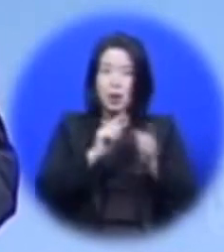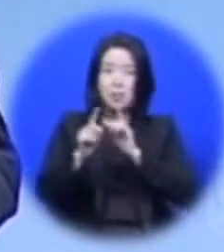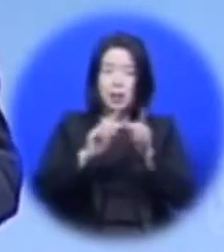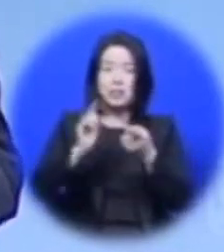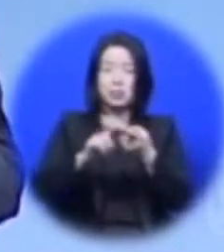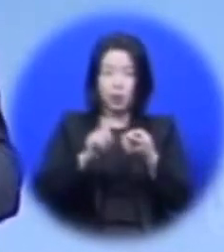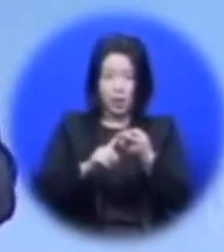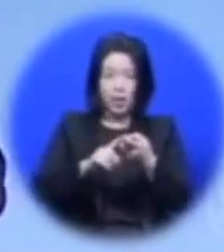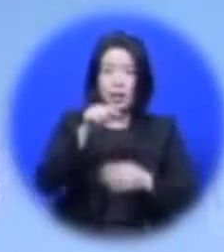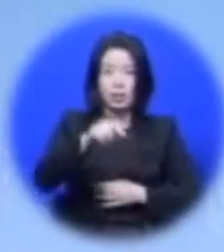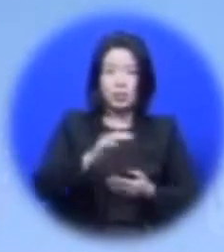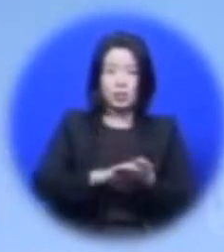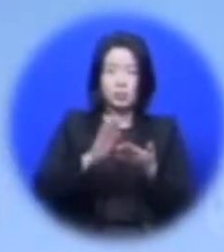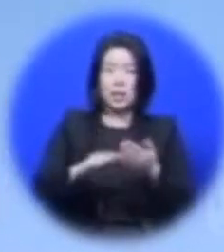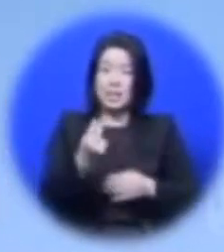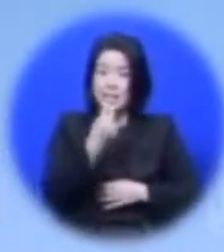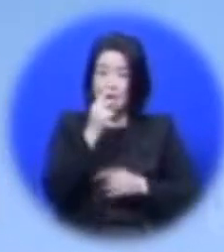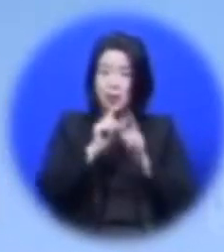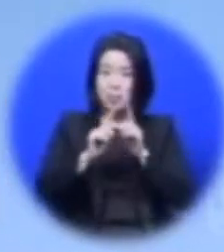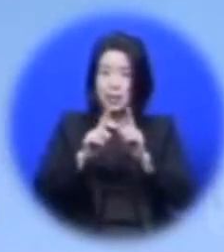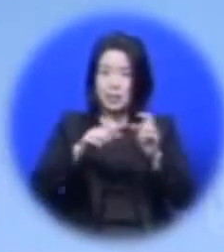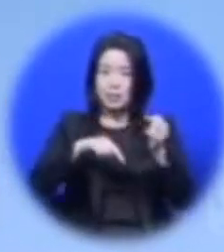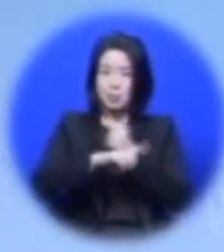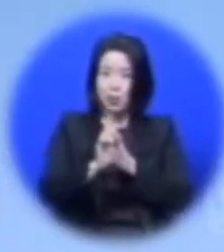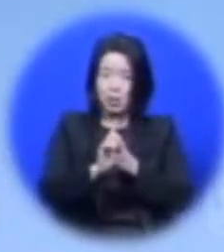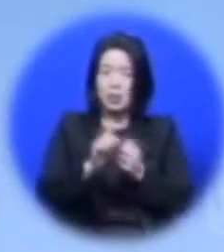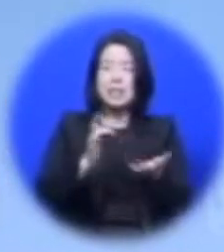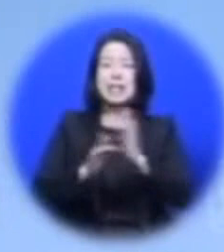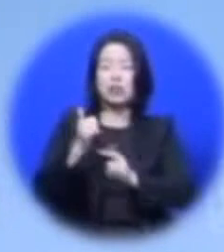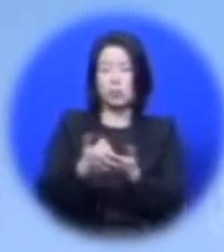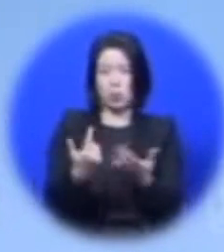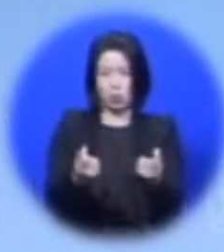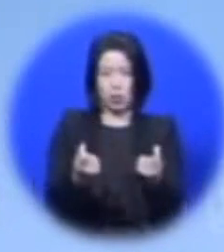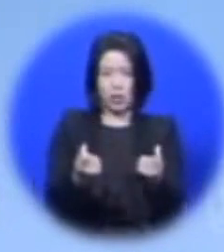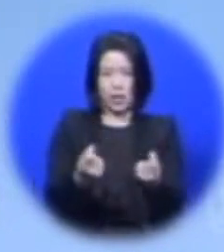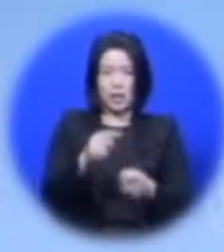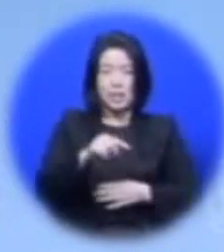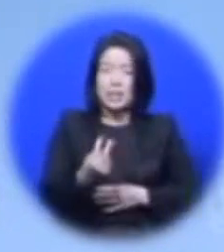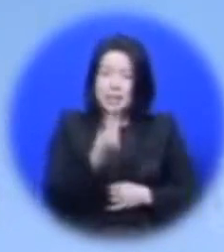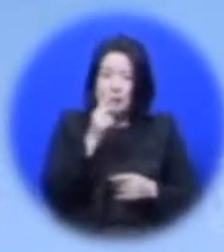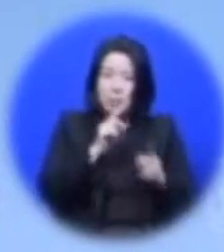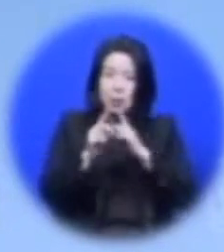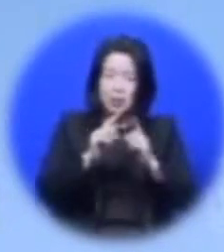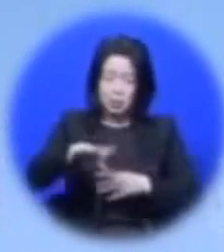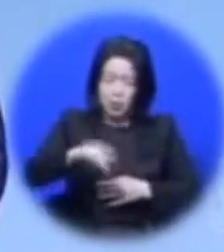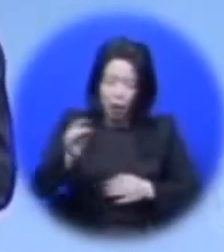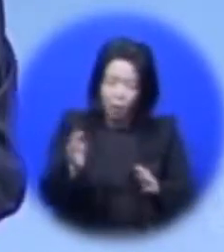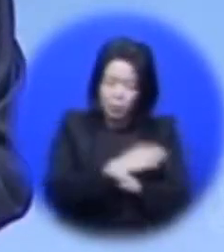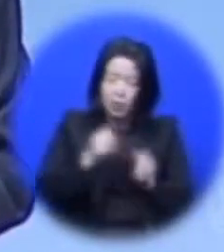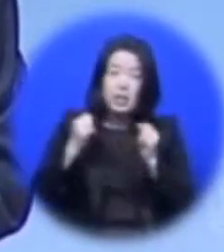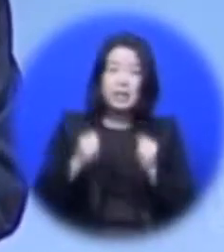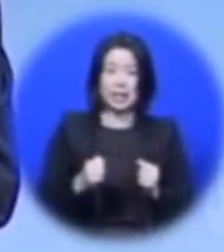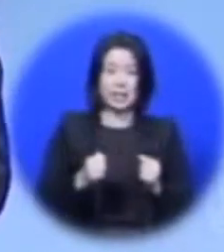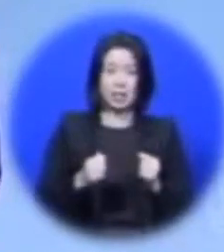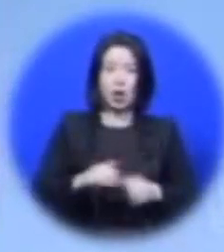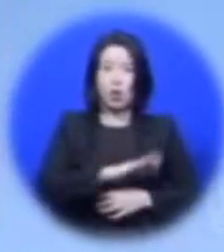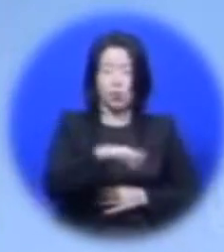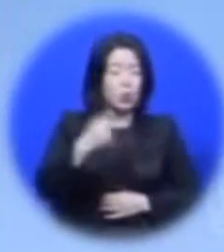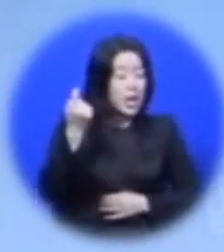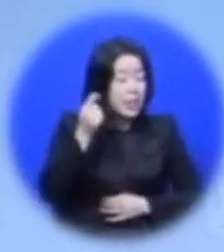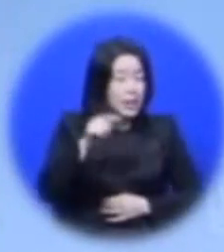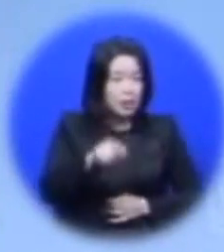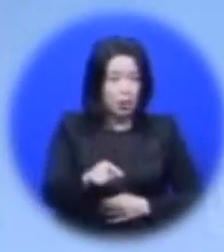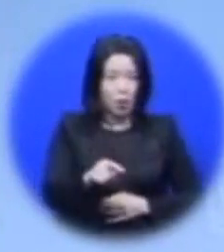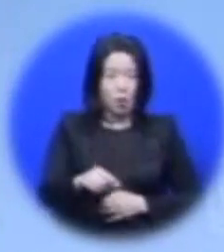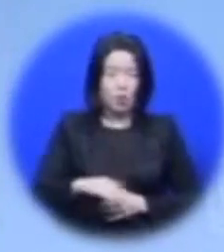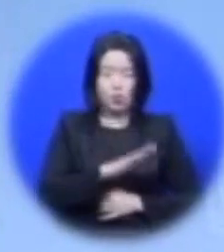것입니다. 이 생명의 말씀은 예수님을 말하는 겁니다. 이 생명의 말씀은 태초부터 계신 것이요 우리가 들은 것이요